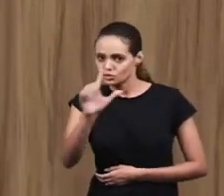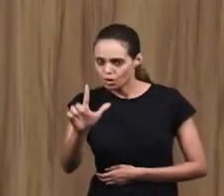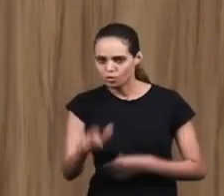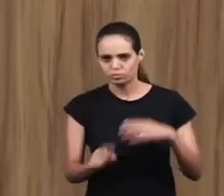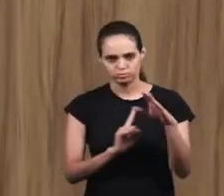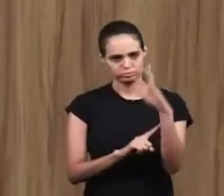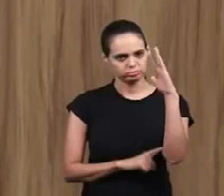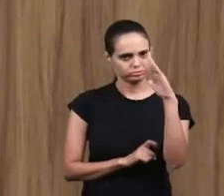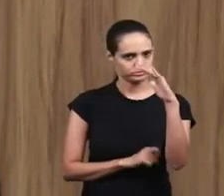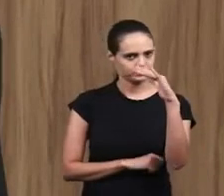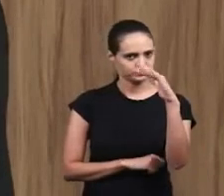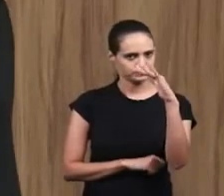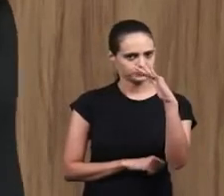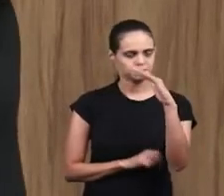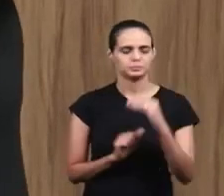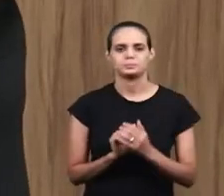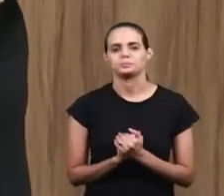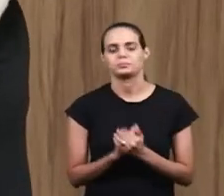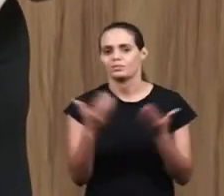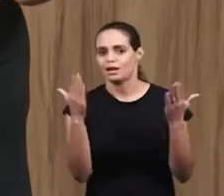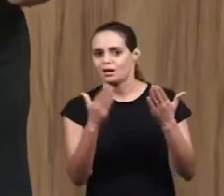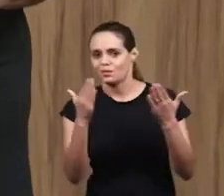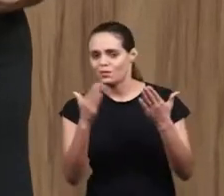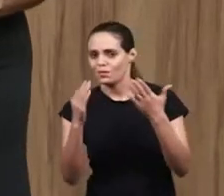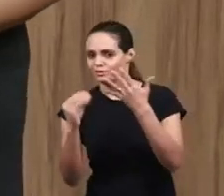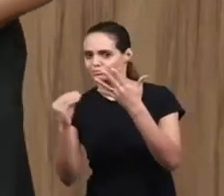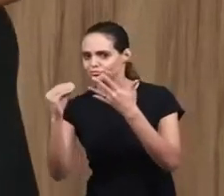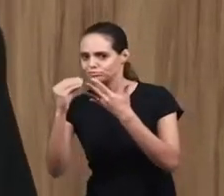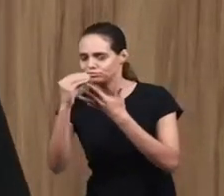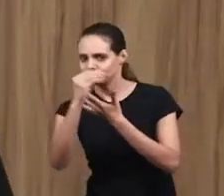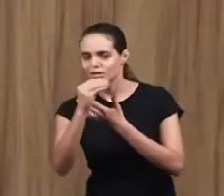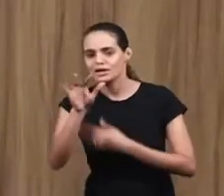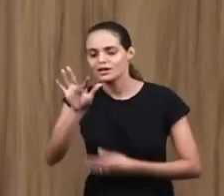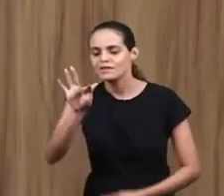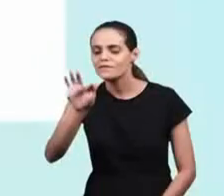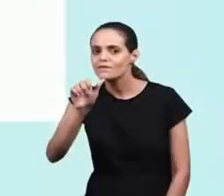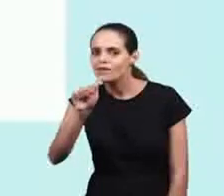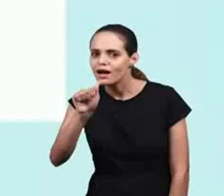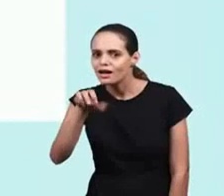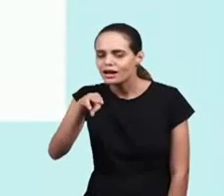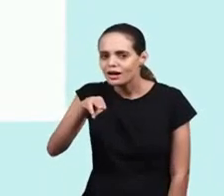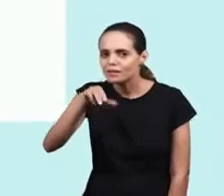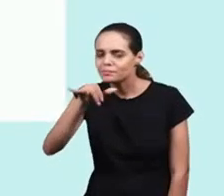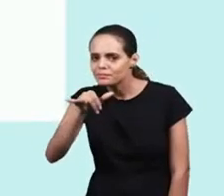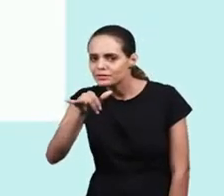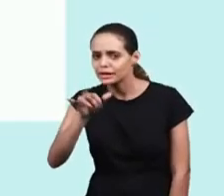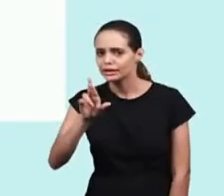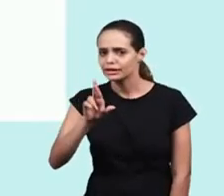Noten hohes D, hohes C, B, A, G, was mit